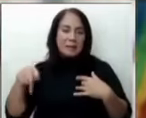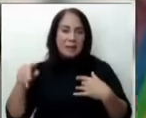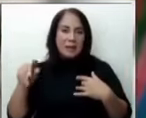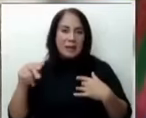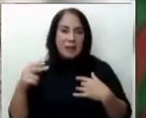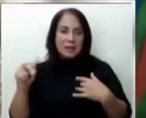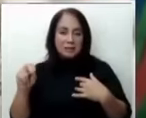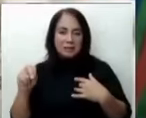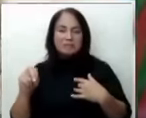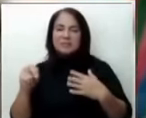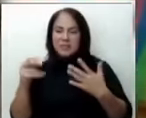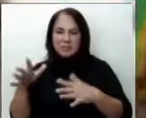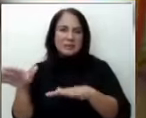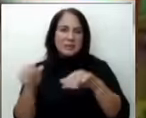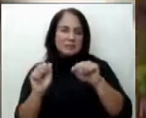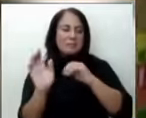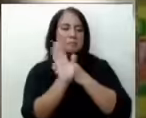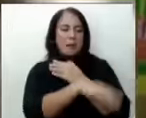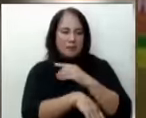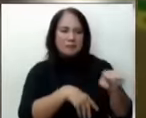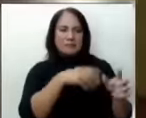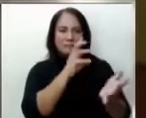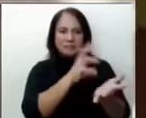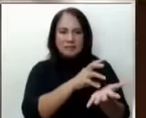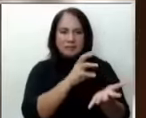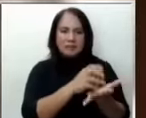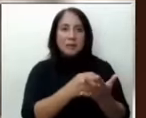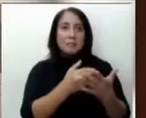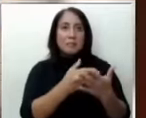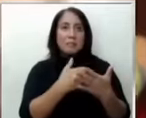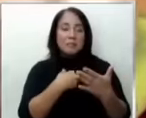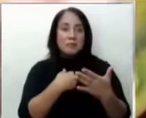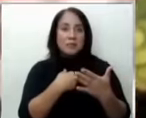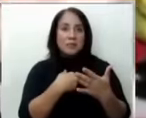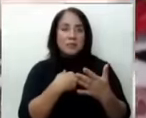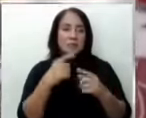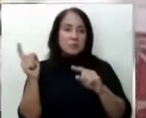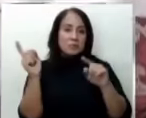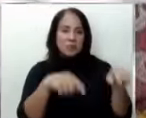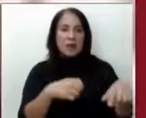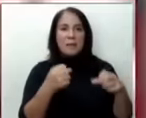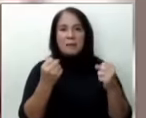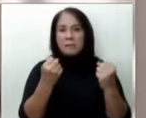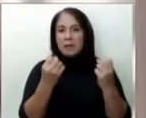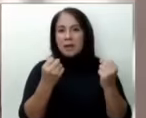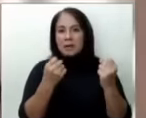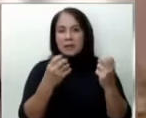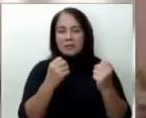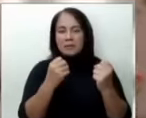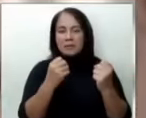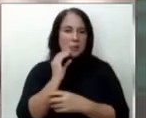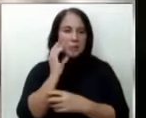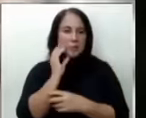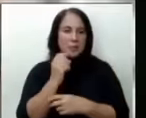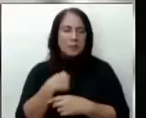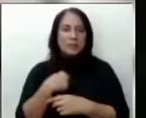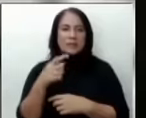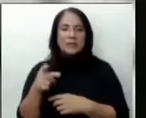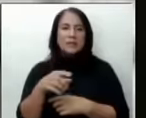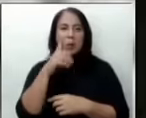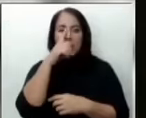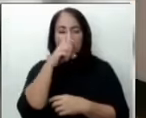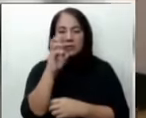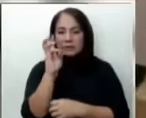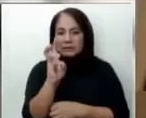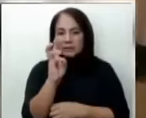kanilang lugar sa poblasyon. Pero bago pa man sila tuluyang nakababa, marami raw silang pinagdaanan. Ang kanyang 63-anyos